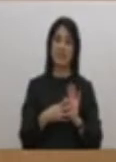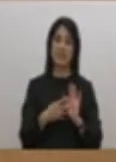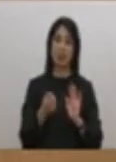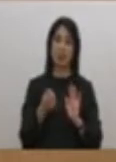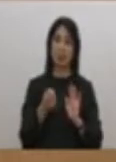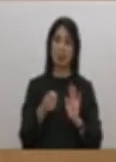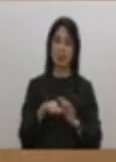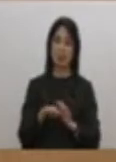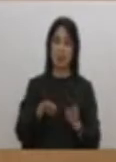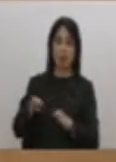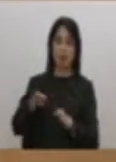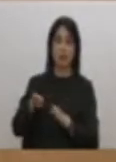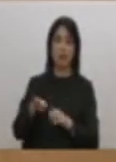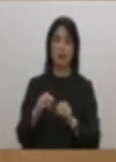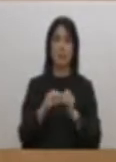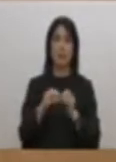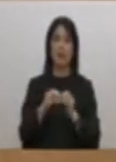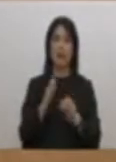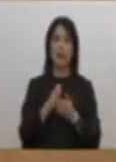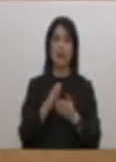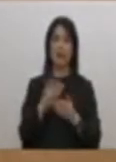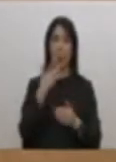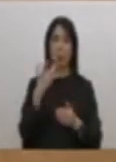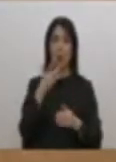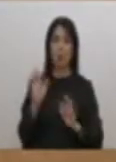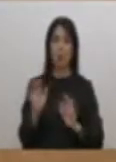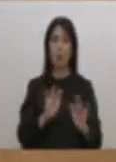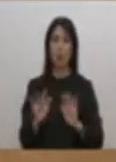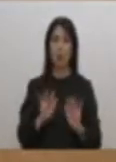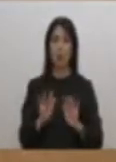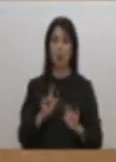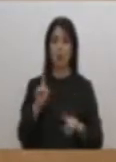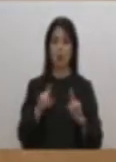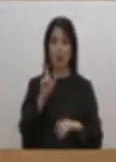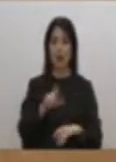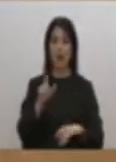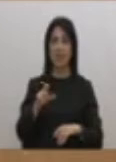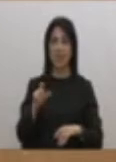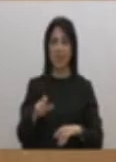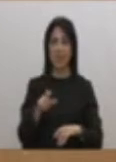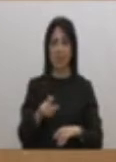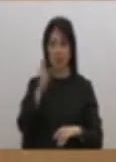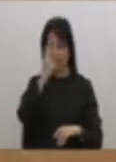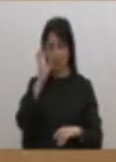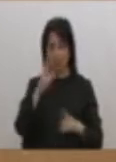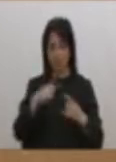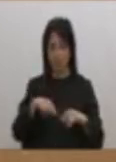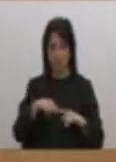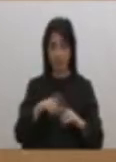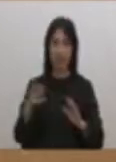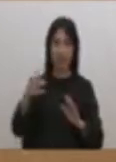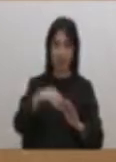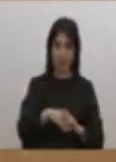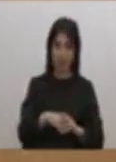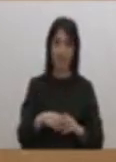șemovina hobolos mi ubrunde, miate puncti gahlautro politicul procesio, zogat adamia nebio halfio, arasam tavroe webi charteto, nu